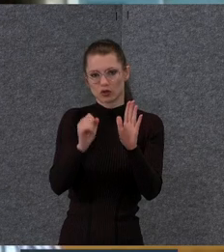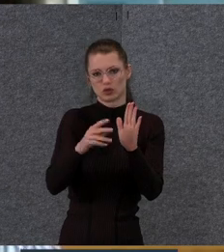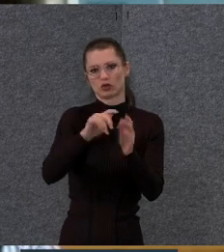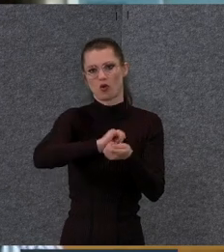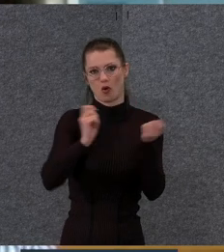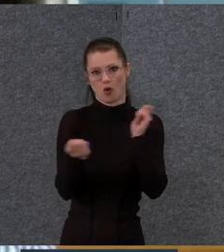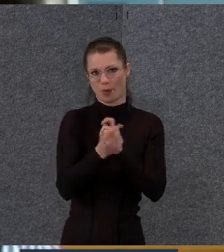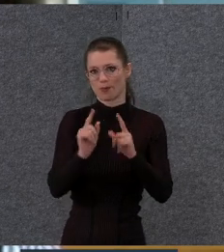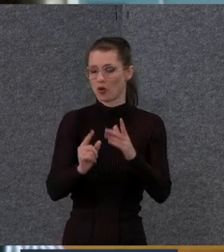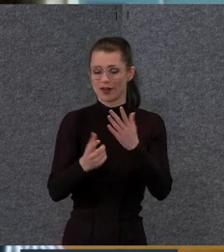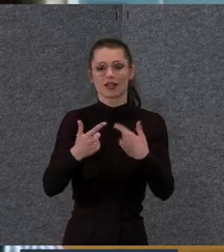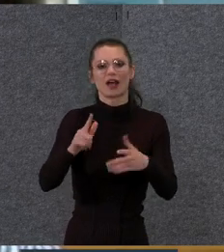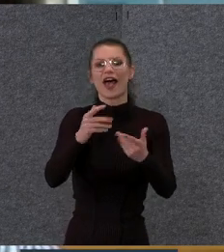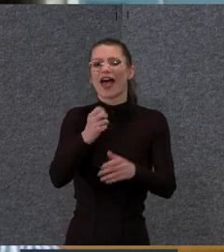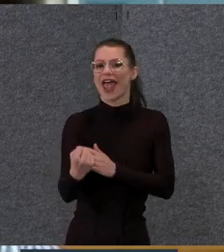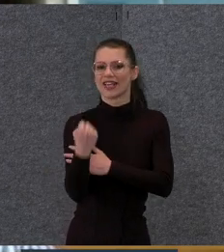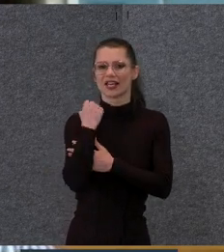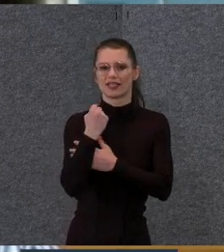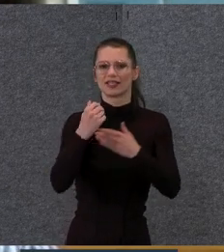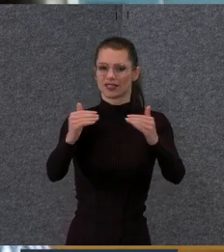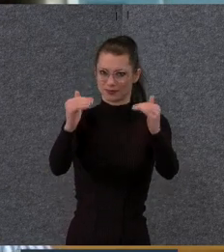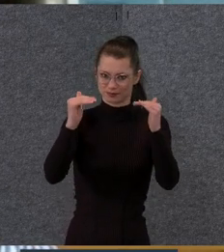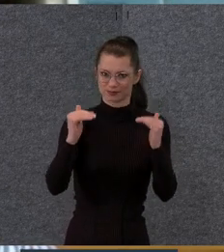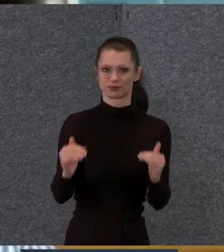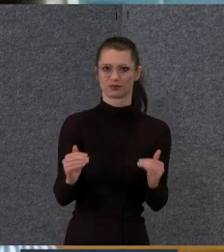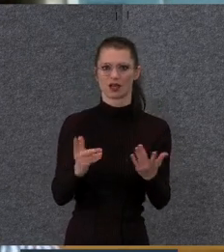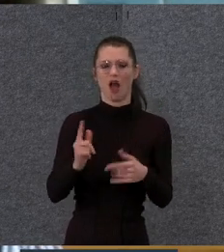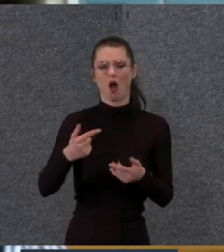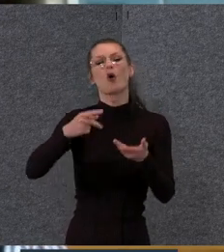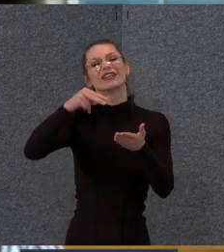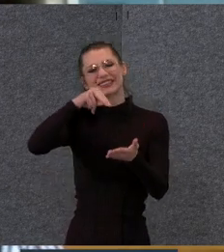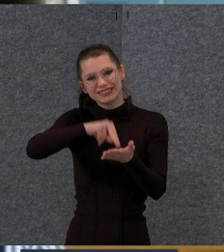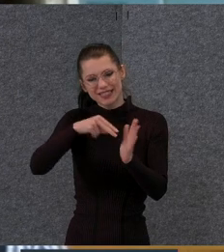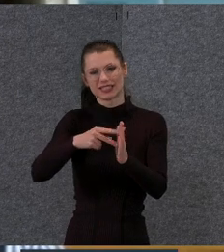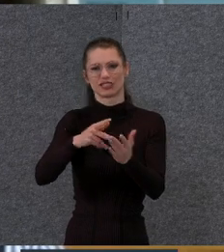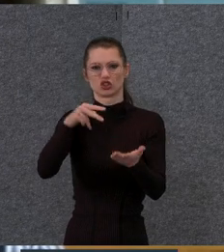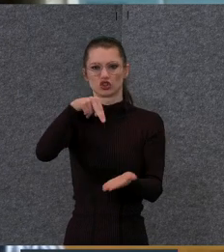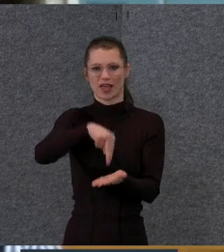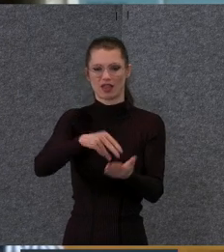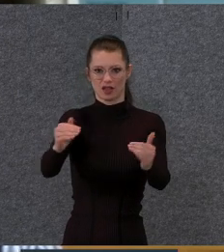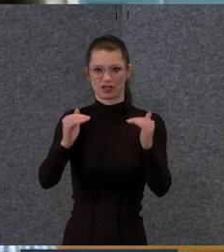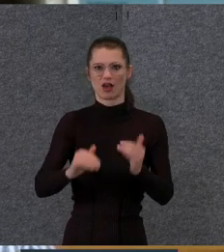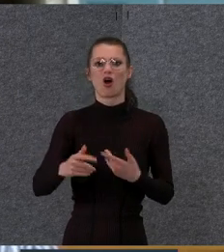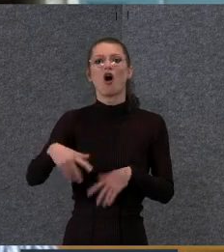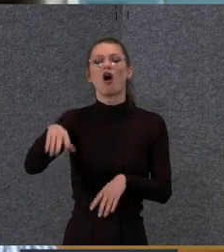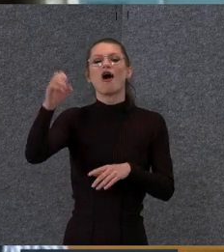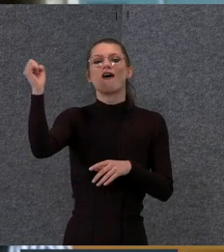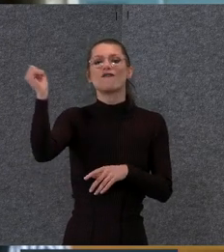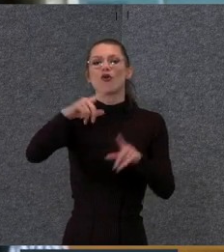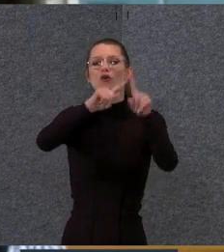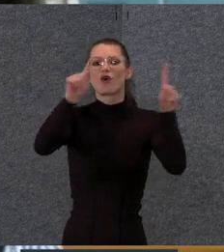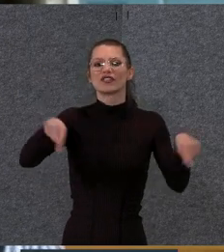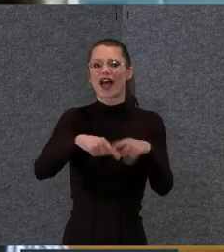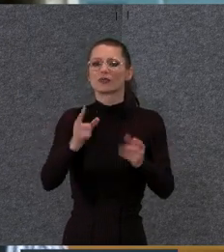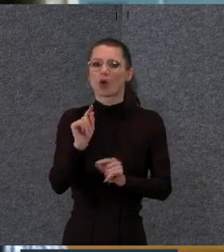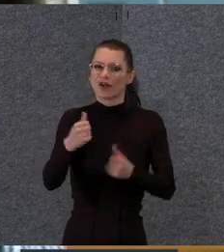energy buildings hinkriegen, wie die EU es erwartet und was auch dem Stand der Technik heute entspricht. Ich möchte Photovoltaik zur Pflicht machen, nicht nur herbeisubventionieren.